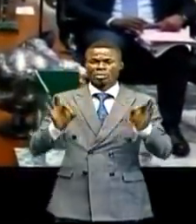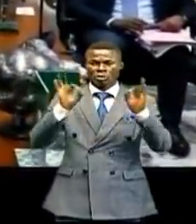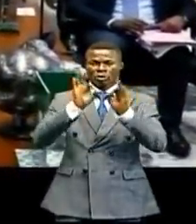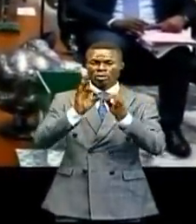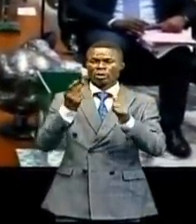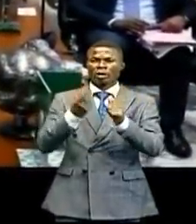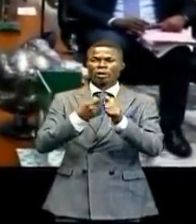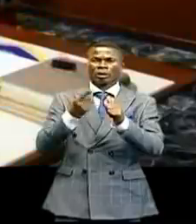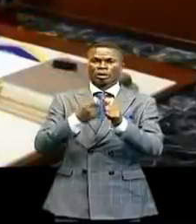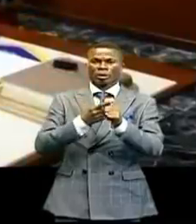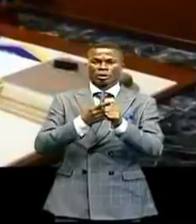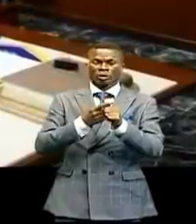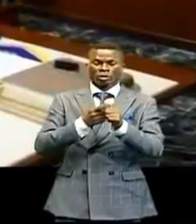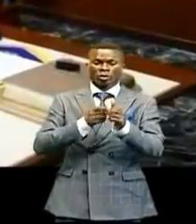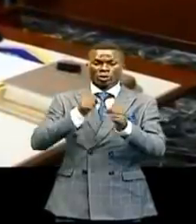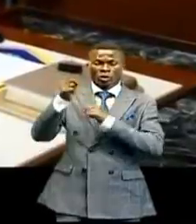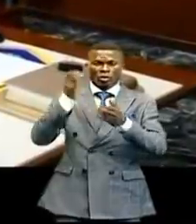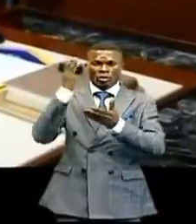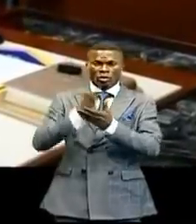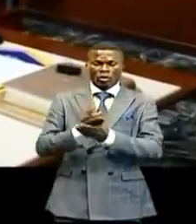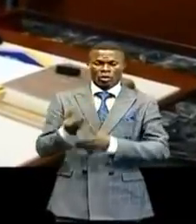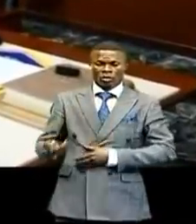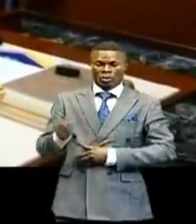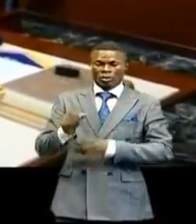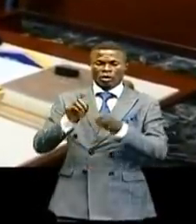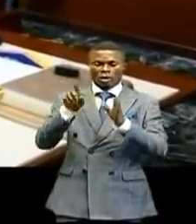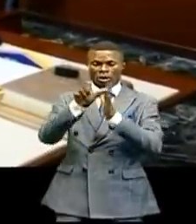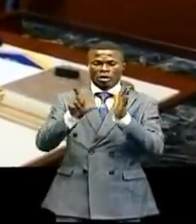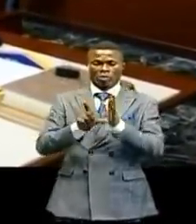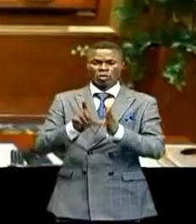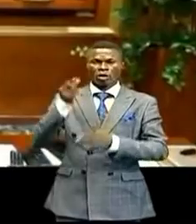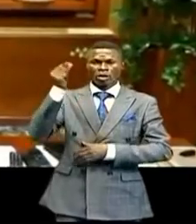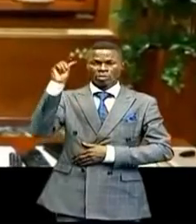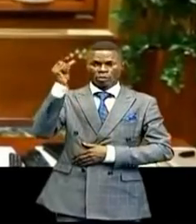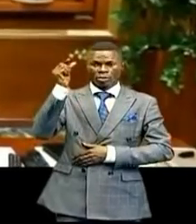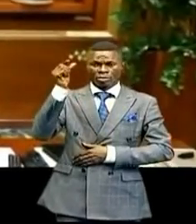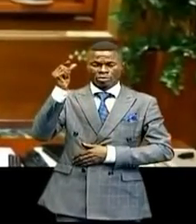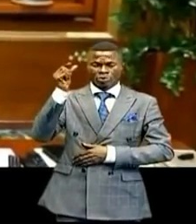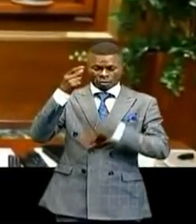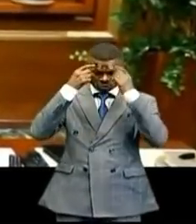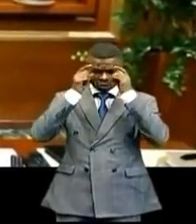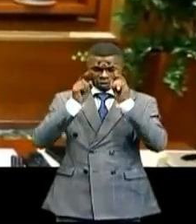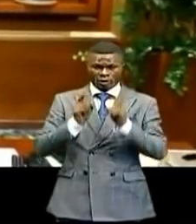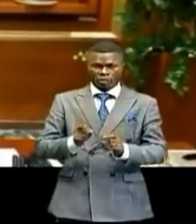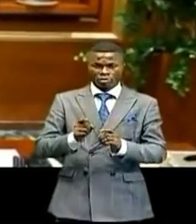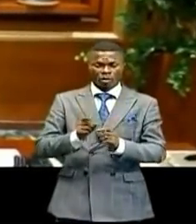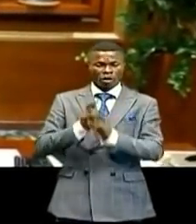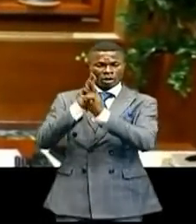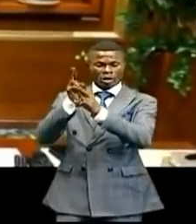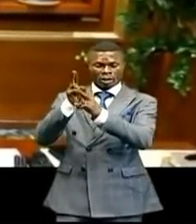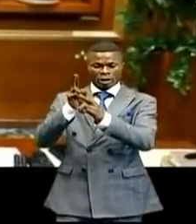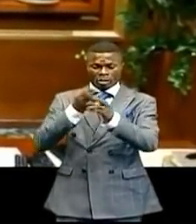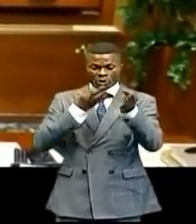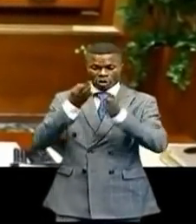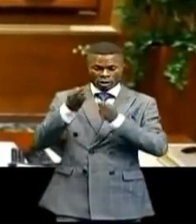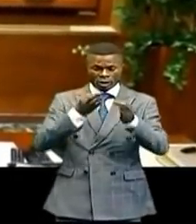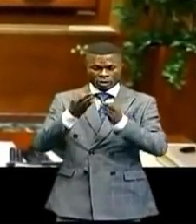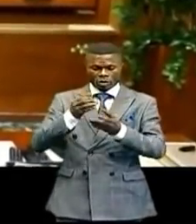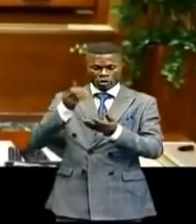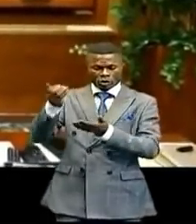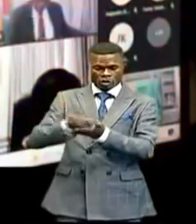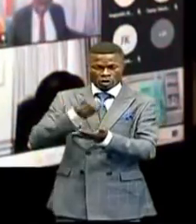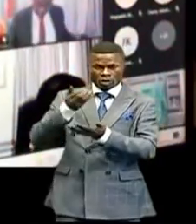1. De la lutte contre la fraude minière. Considérant les conclusions du rapport détaillé sur